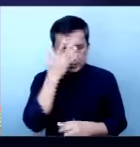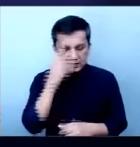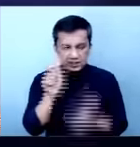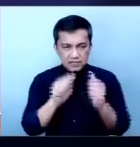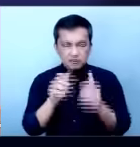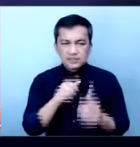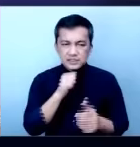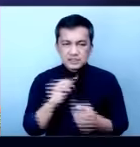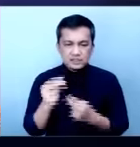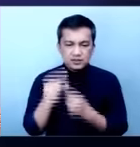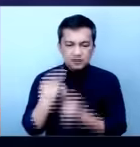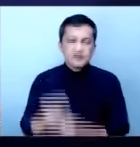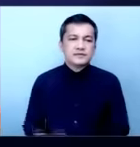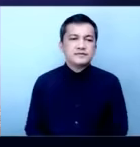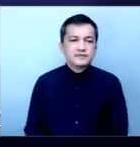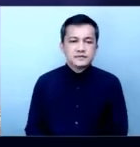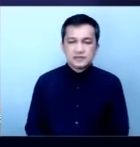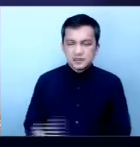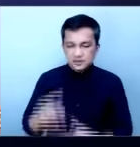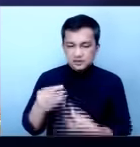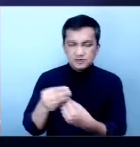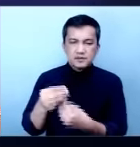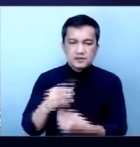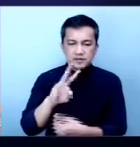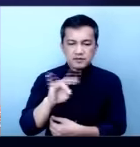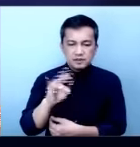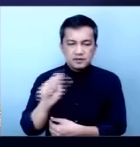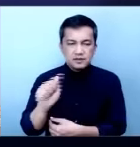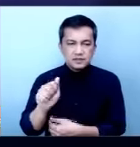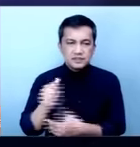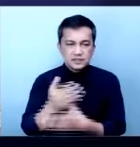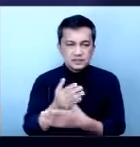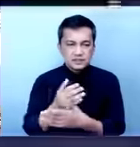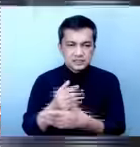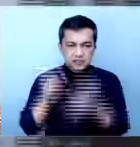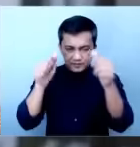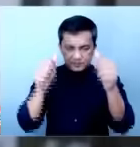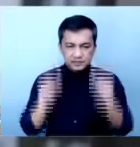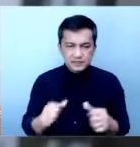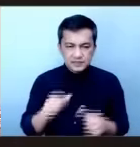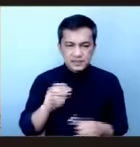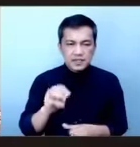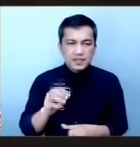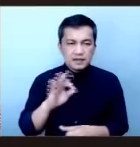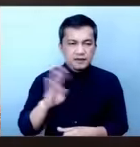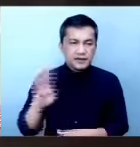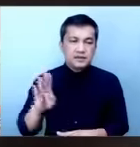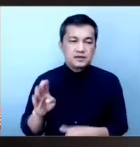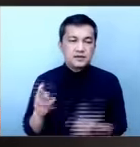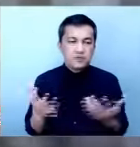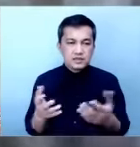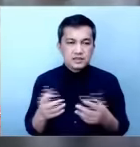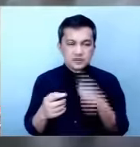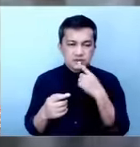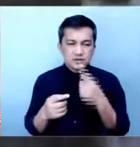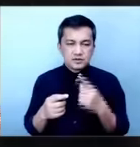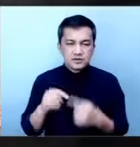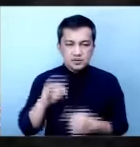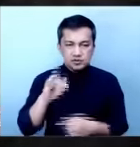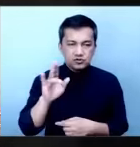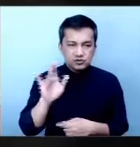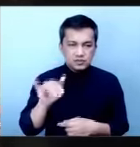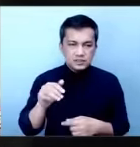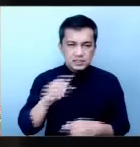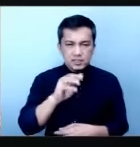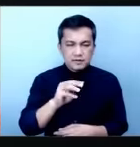na-nominate. Tila sinegundohan naman niya ni Vilma nang ishare niya ang post sa kanyang official FB page. Wala namang pahayag dito ang jury ng